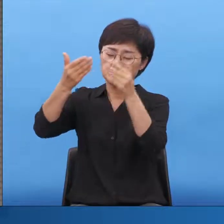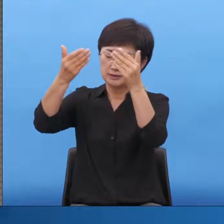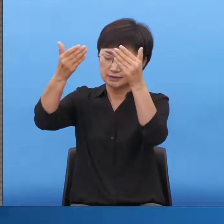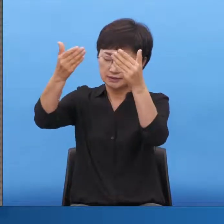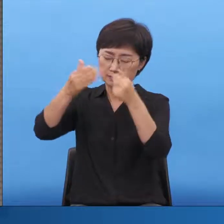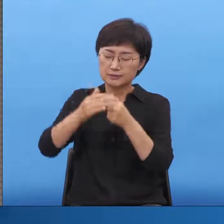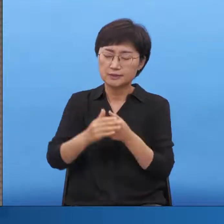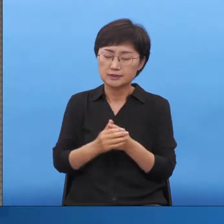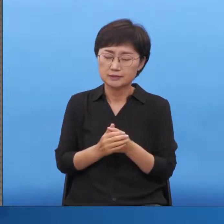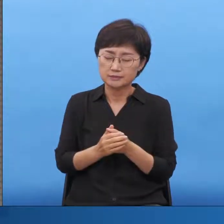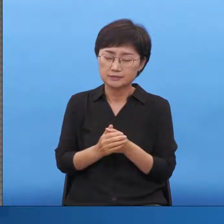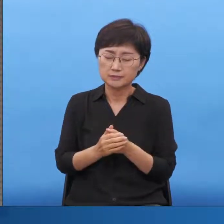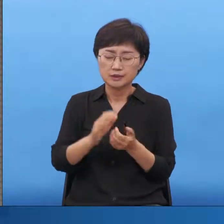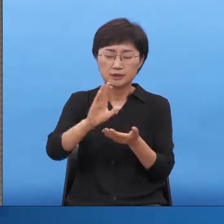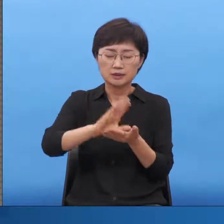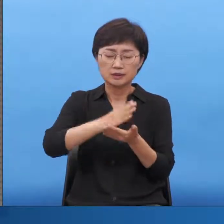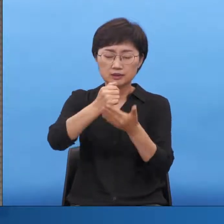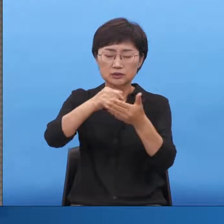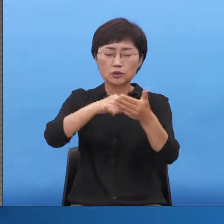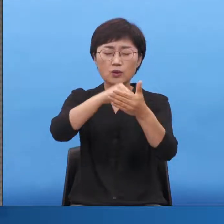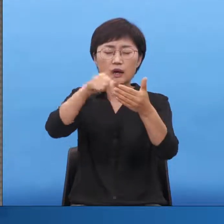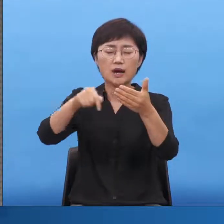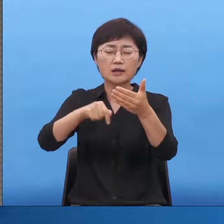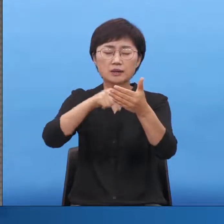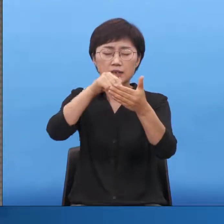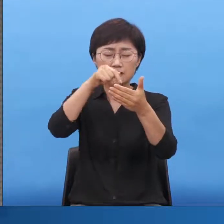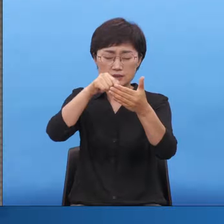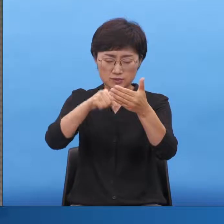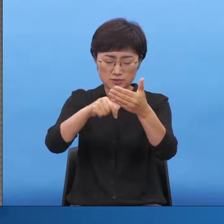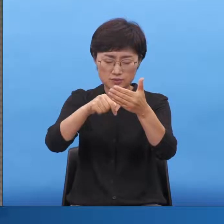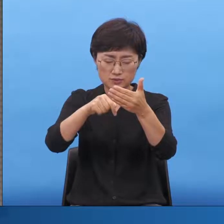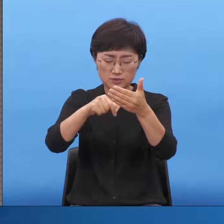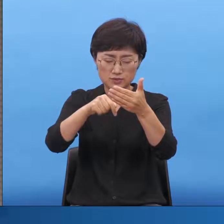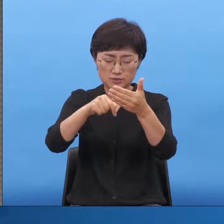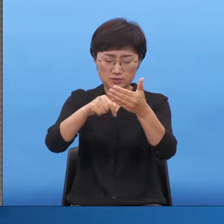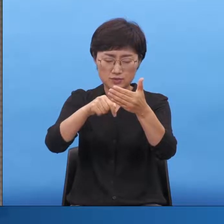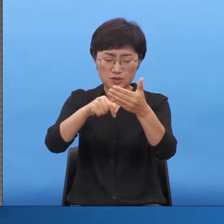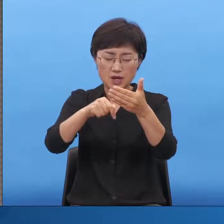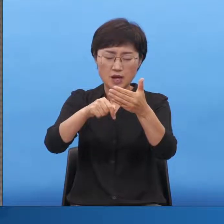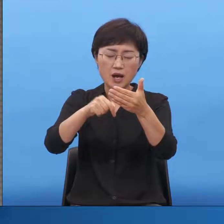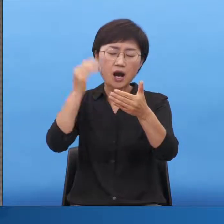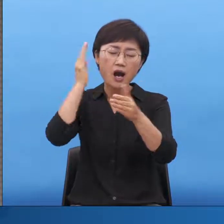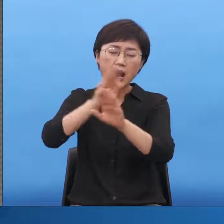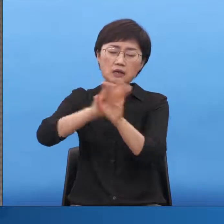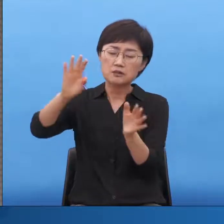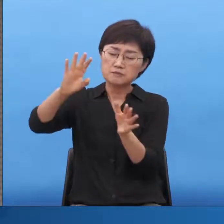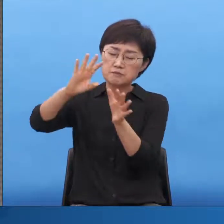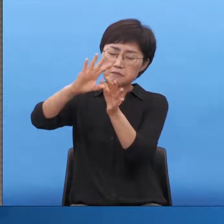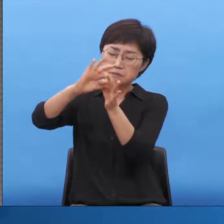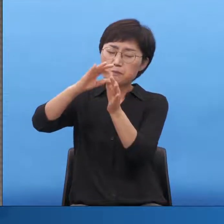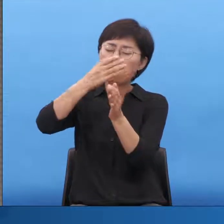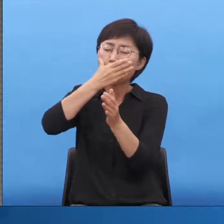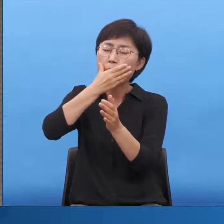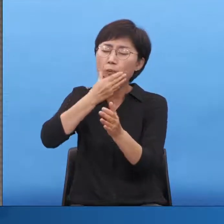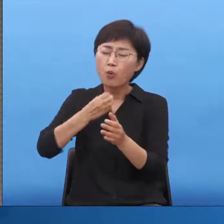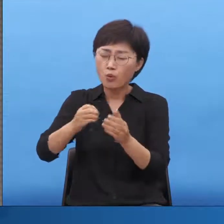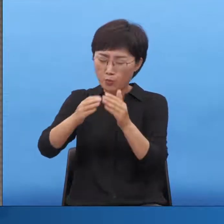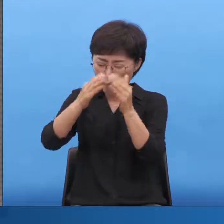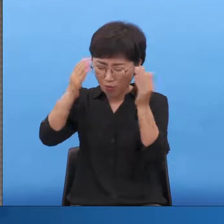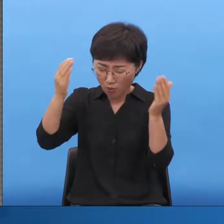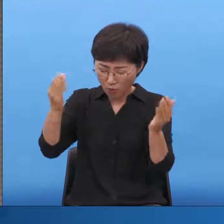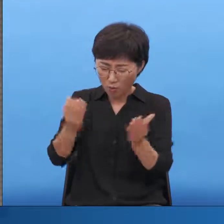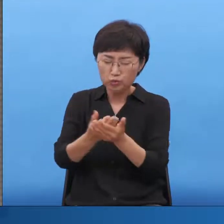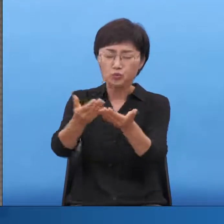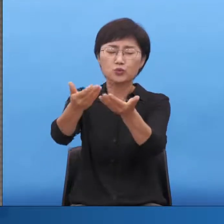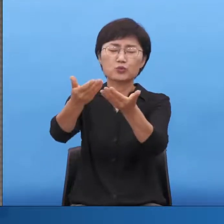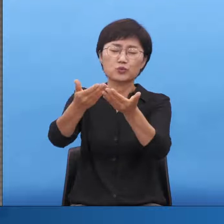现在这一刻感谢神让我们在神面前献礼拜。 그리스도 안에서 하늘에 속한 모든 신령한 복을 우리에게 주신 성삼위 하나님께